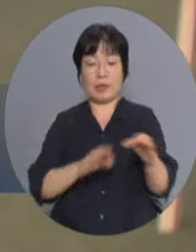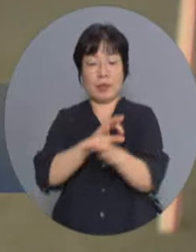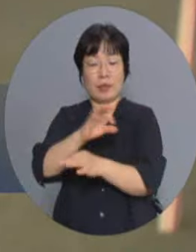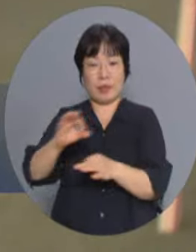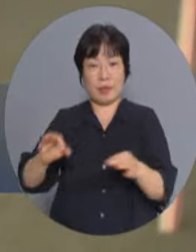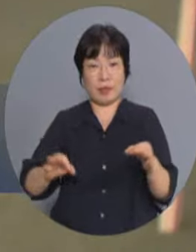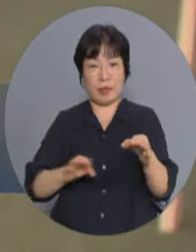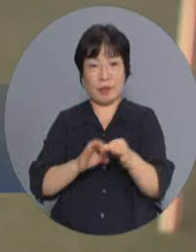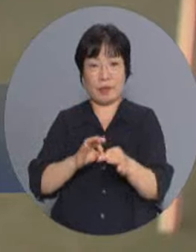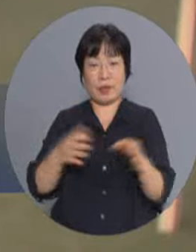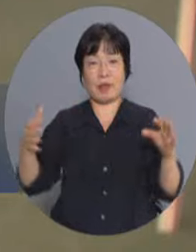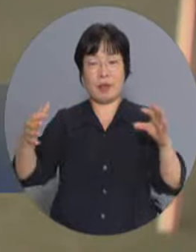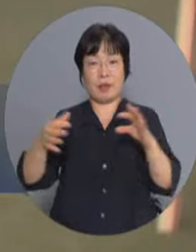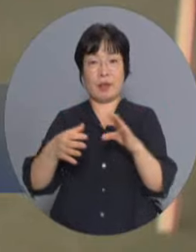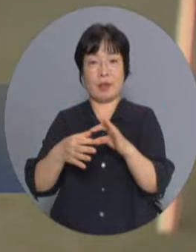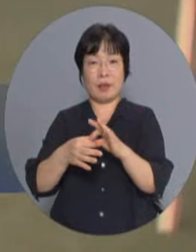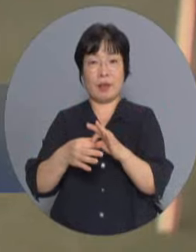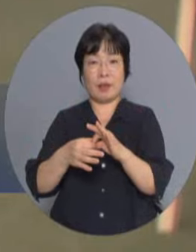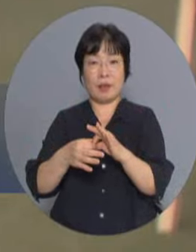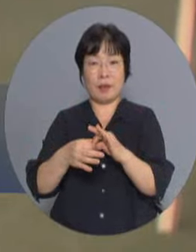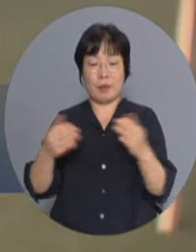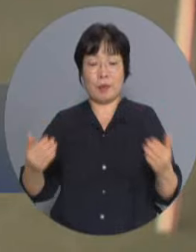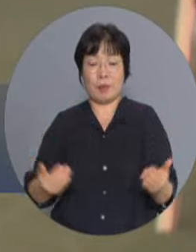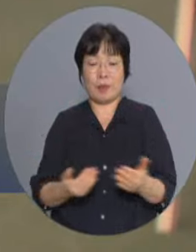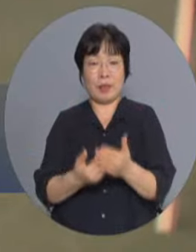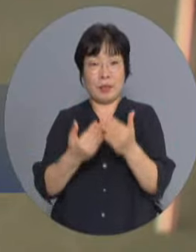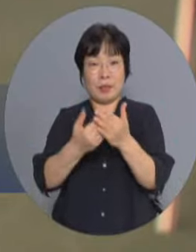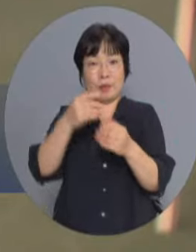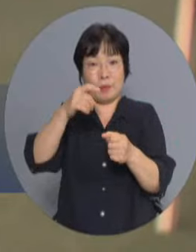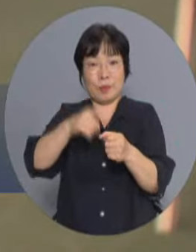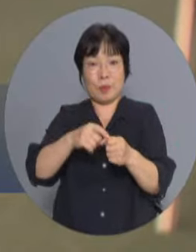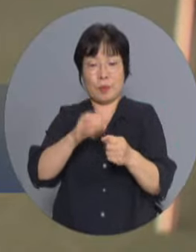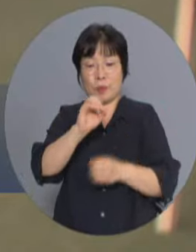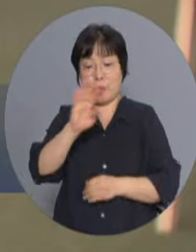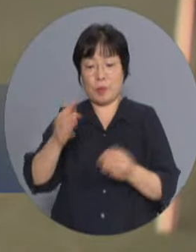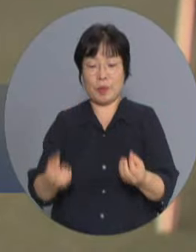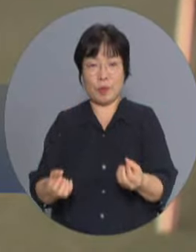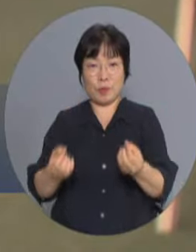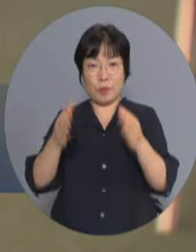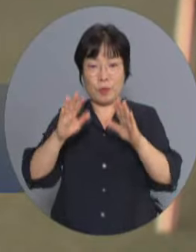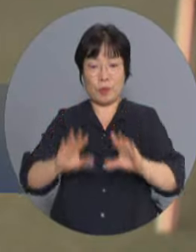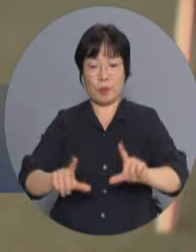지역 지하고 같이 연해 활성화시키기 위해서 축제를